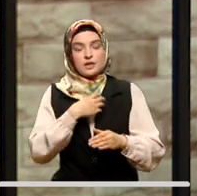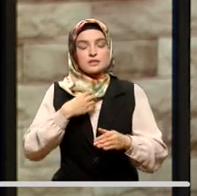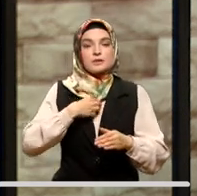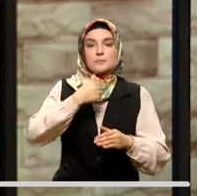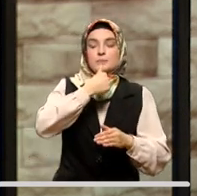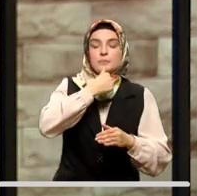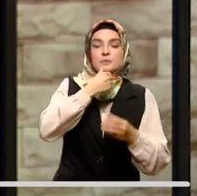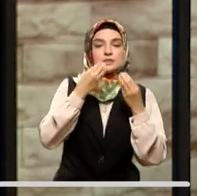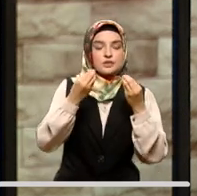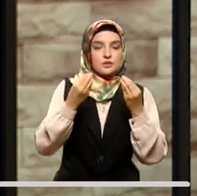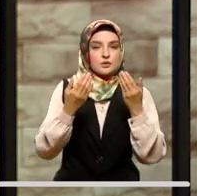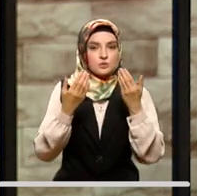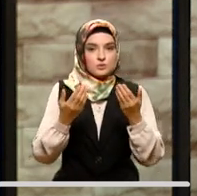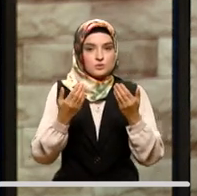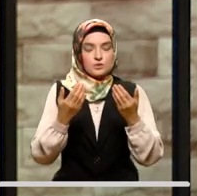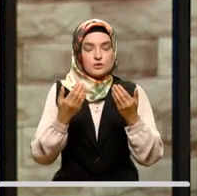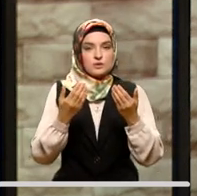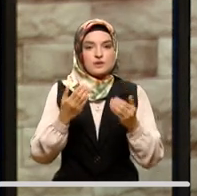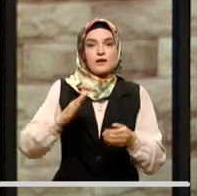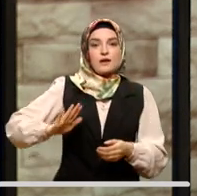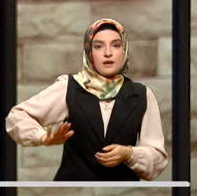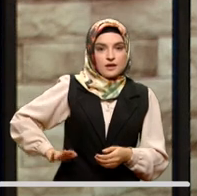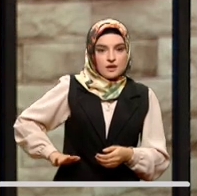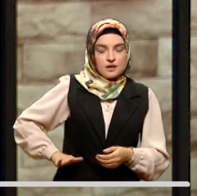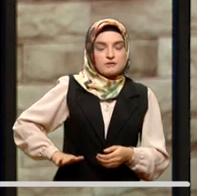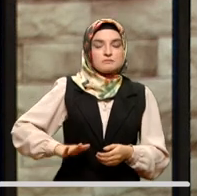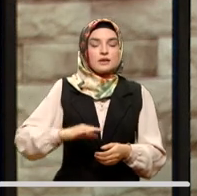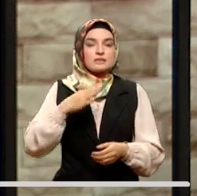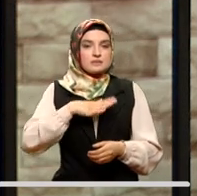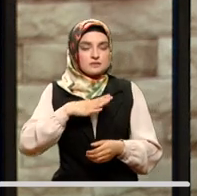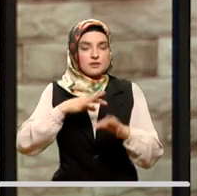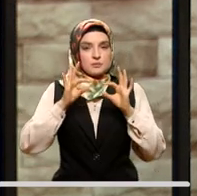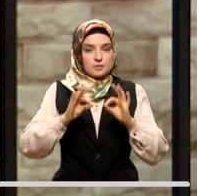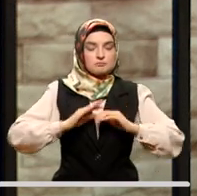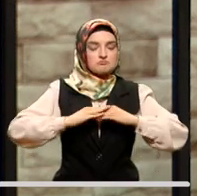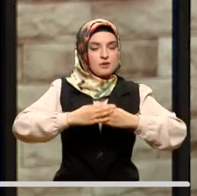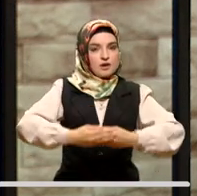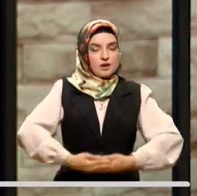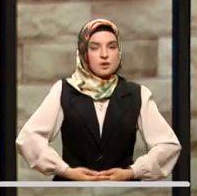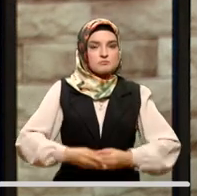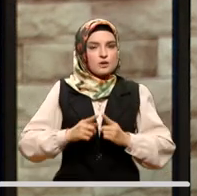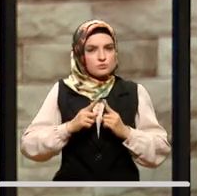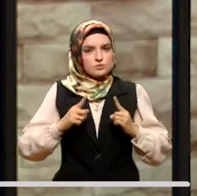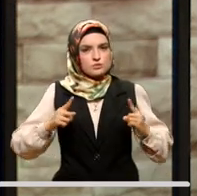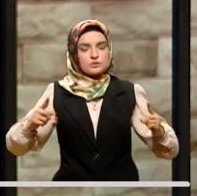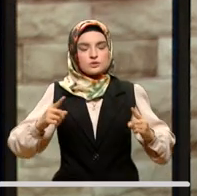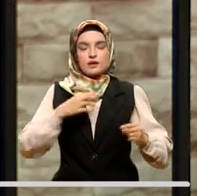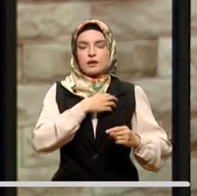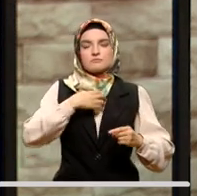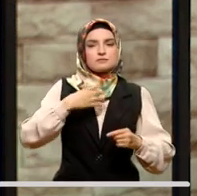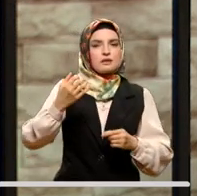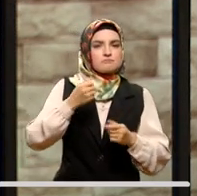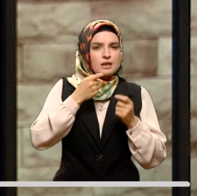duasıyla evlat isteyerek devam eder. Ardından hamilelik süresince annesinin aldığı